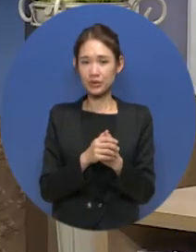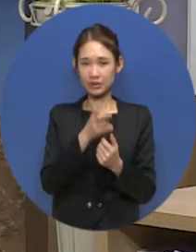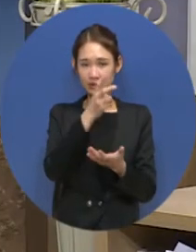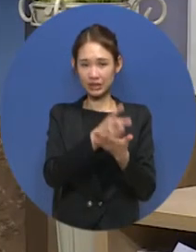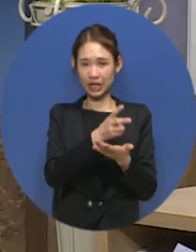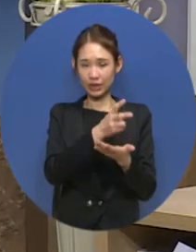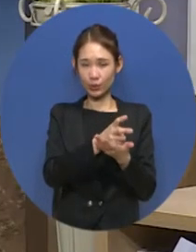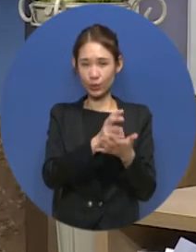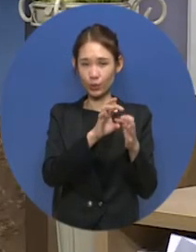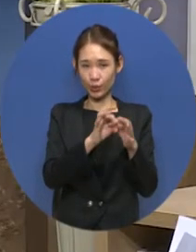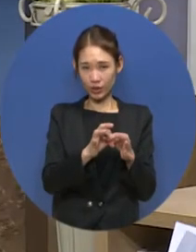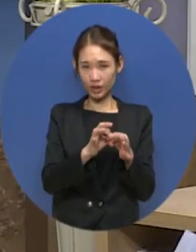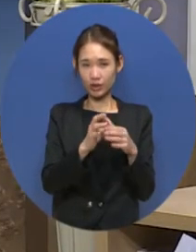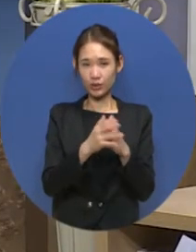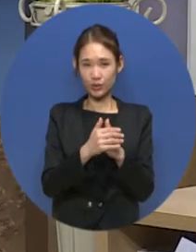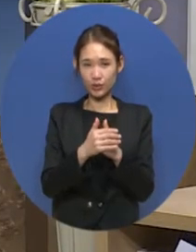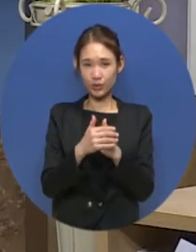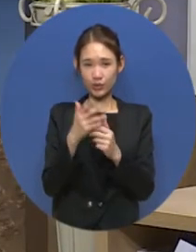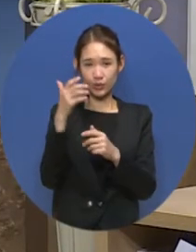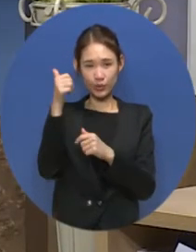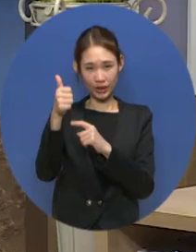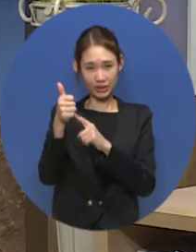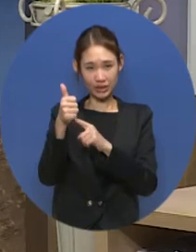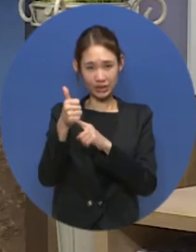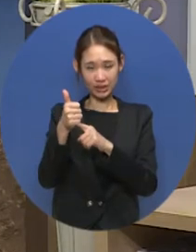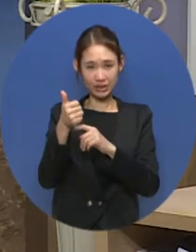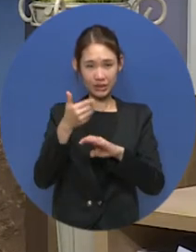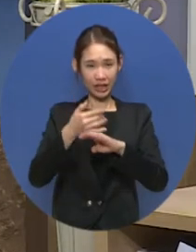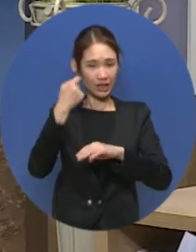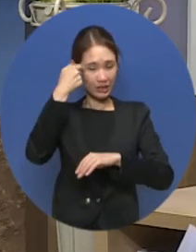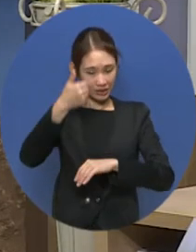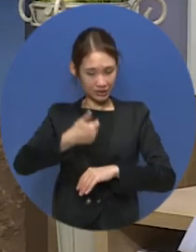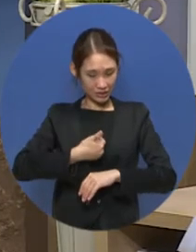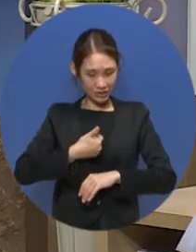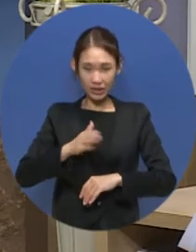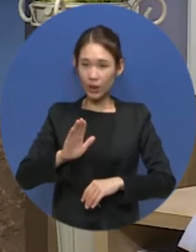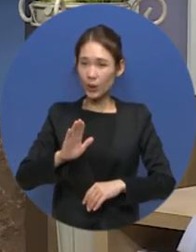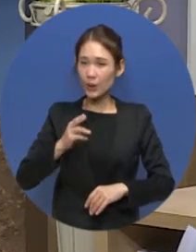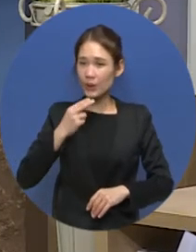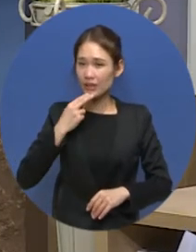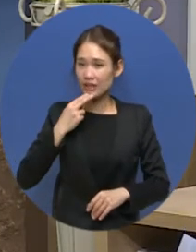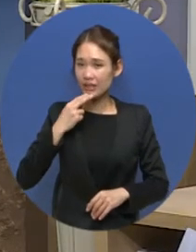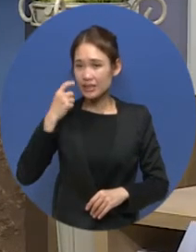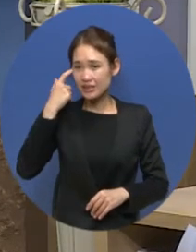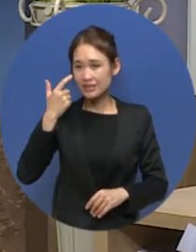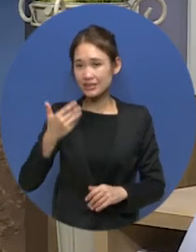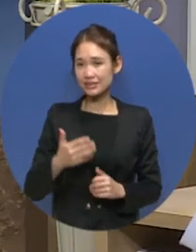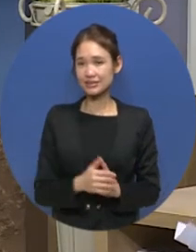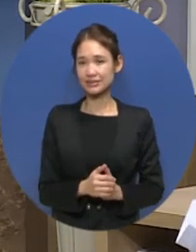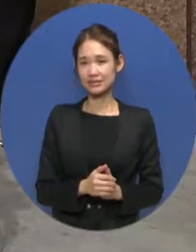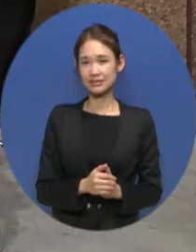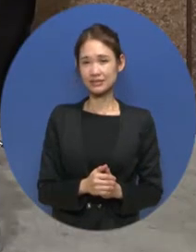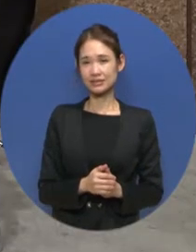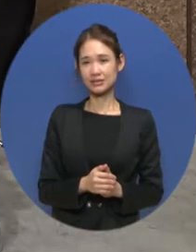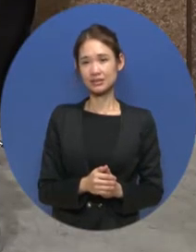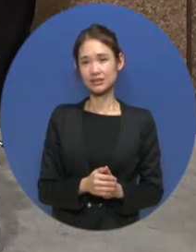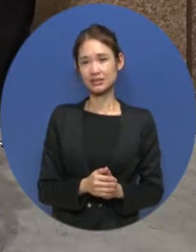제도에 대해서는 회장님은 뭐 다른 그 의견은 없으신가요?